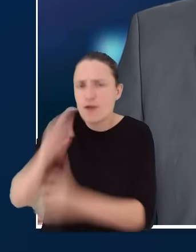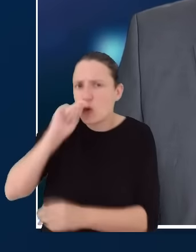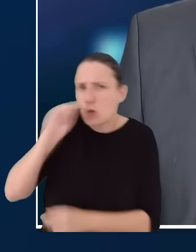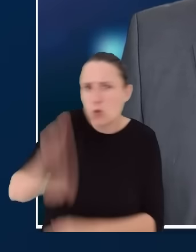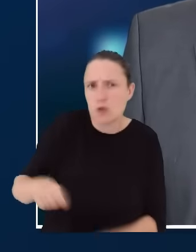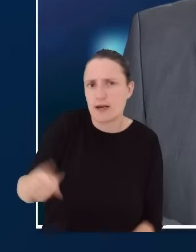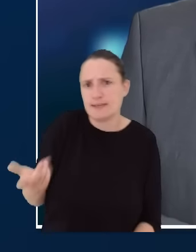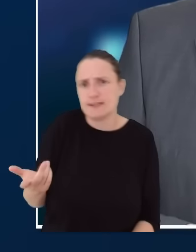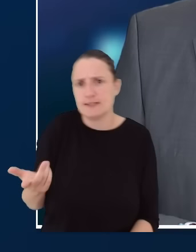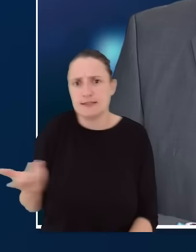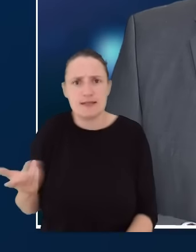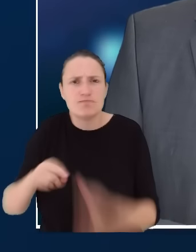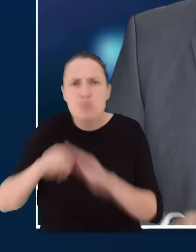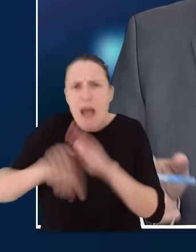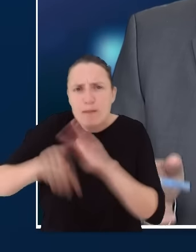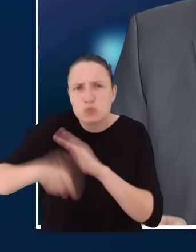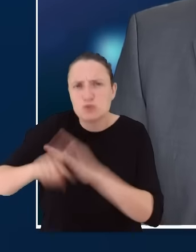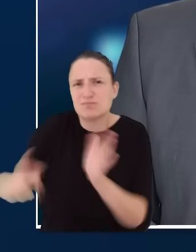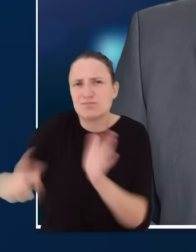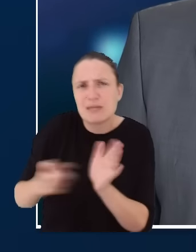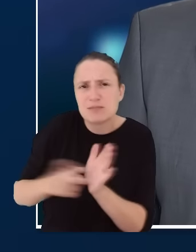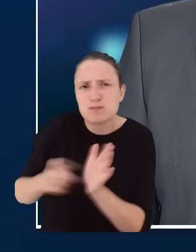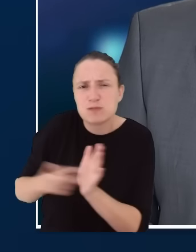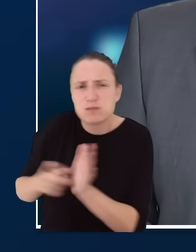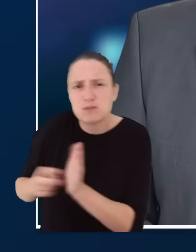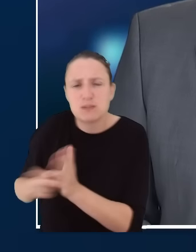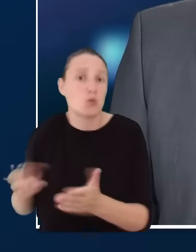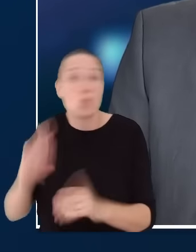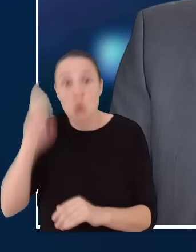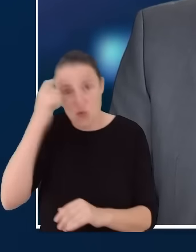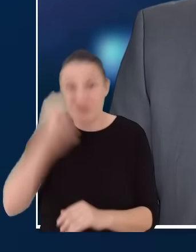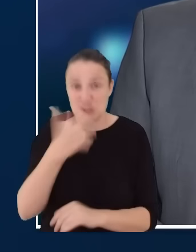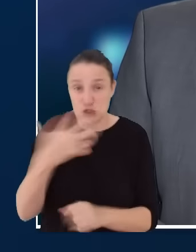głód amunicji, zwłaszcza tej amunicji 155